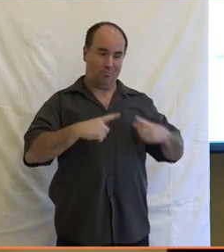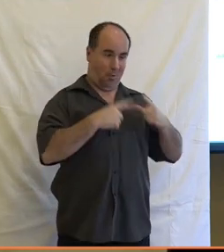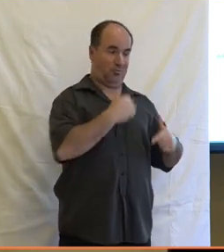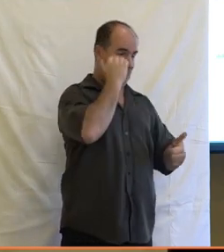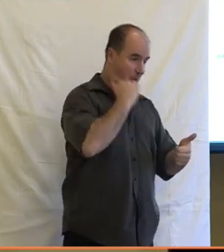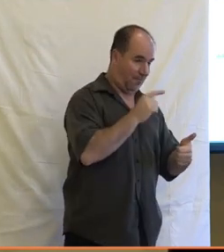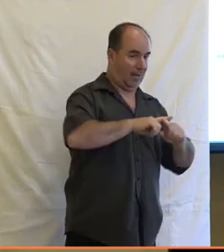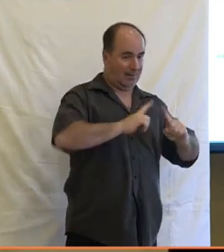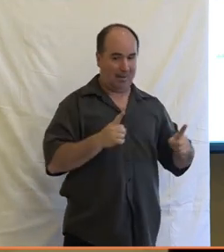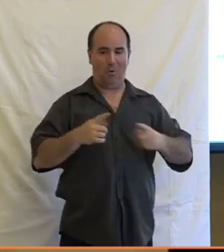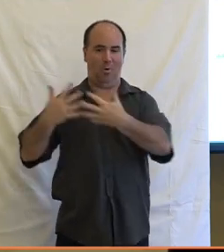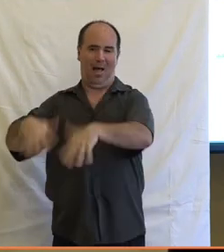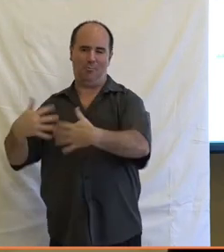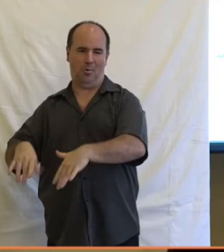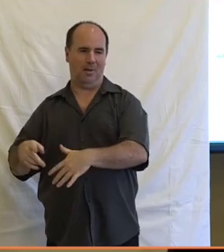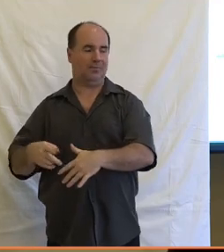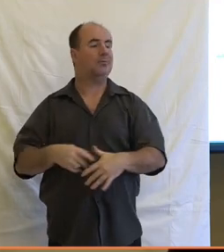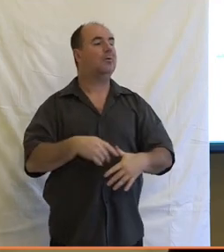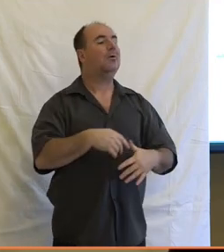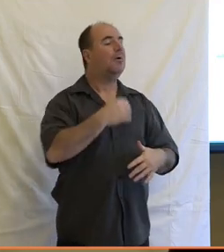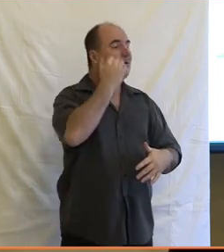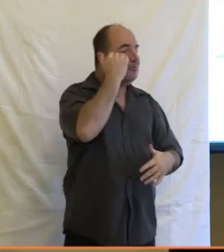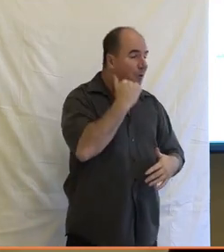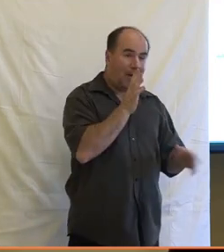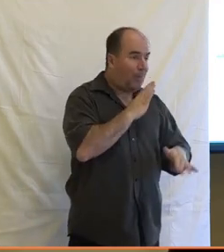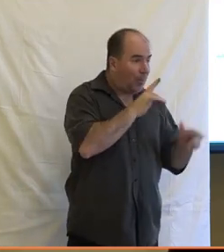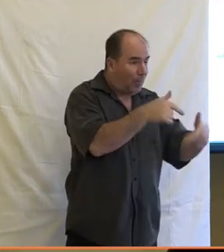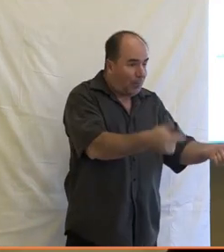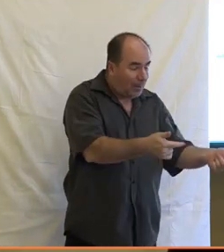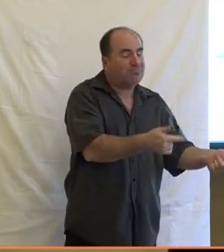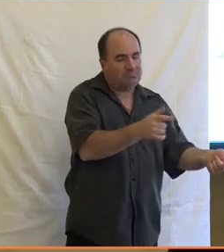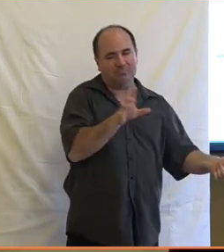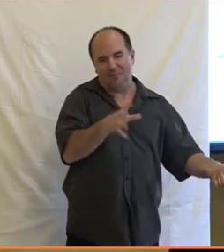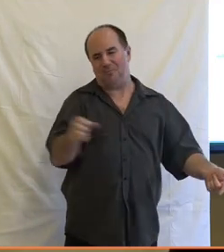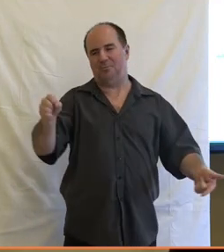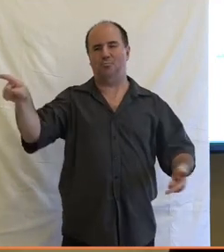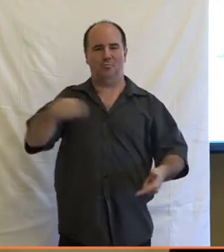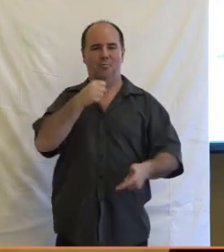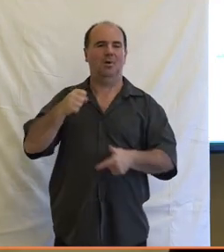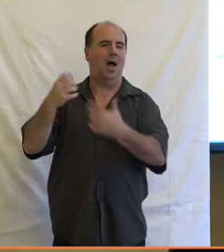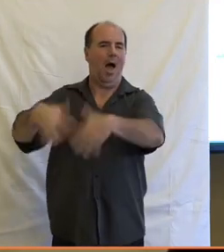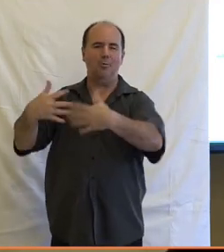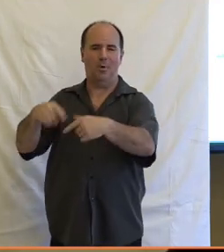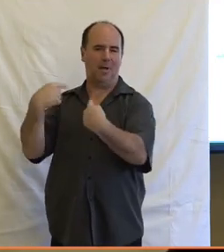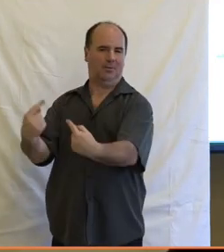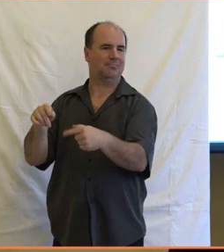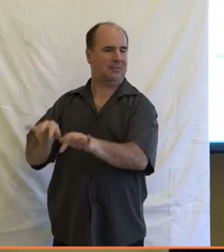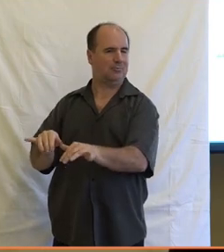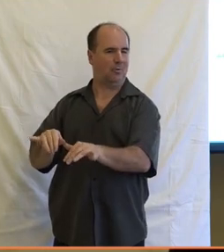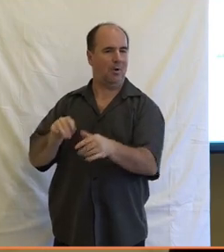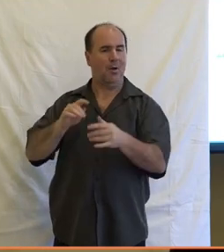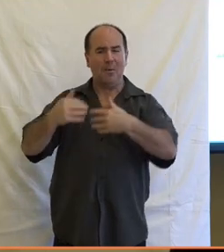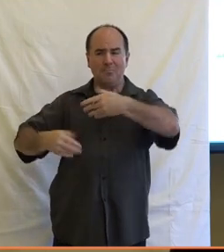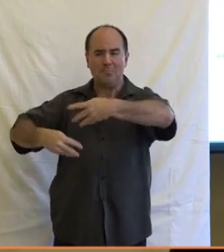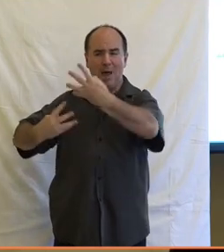chvíli, kdy nemám toho člověka, ale zkuste si někdy porovnat titulky, které jsou vytvořeny automatem a s